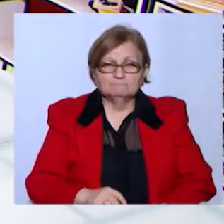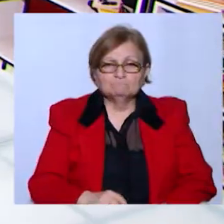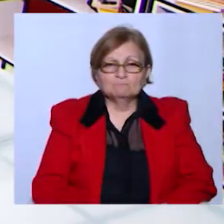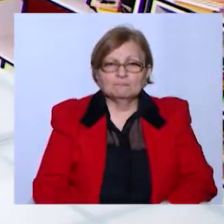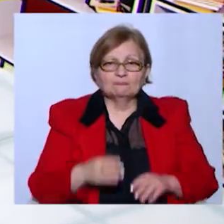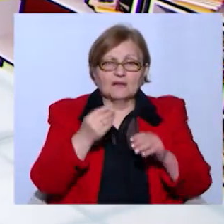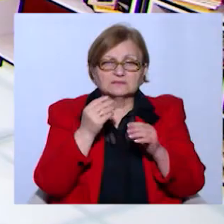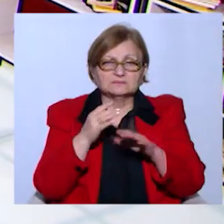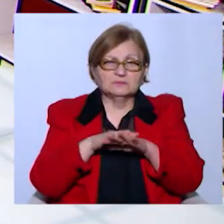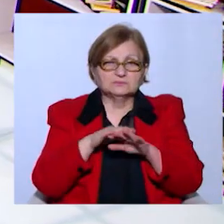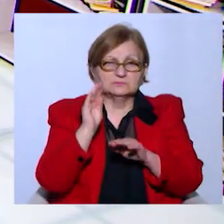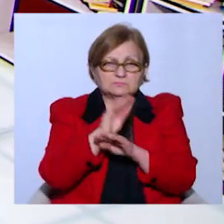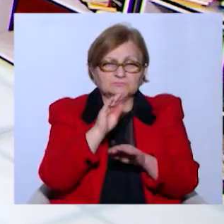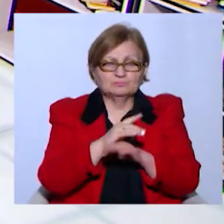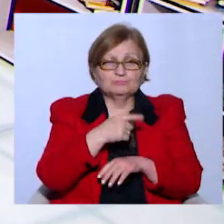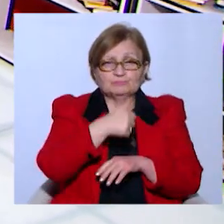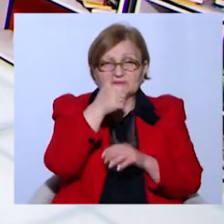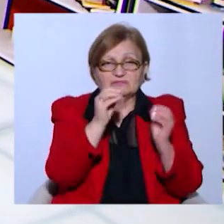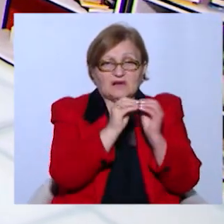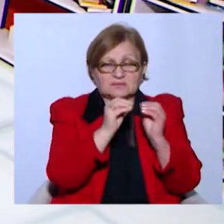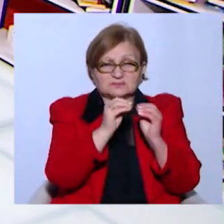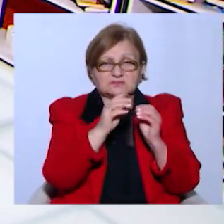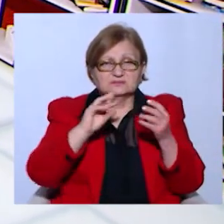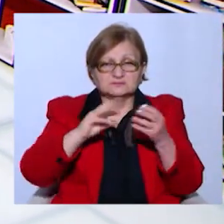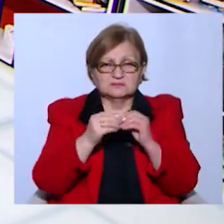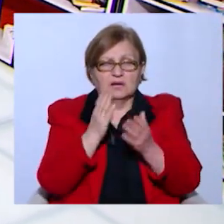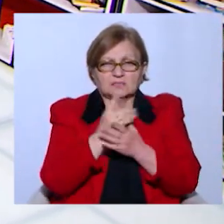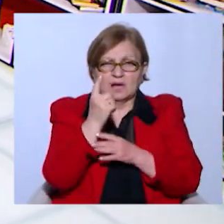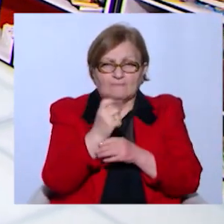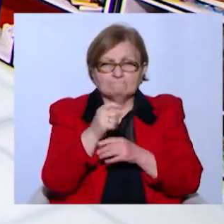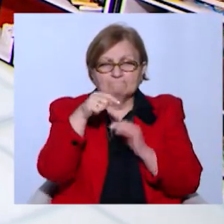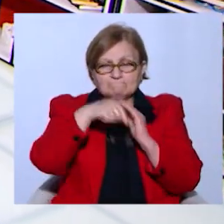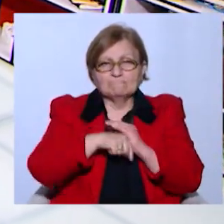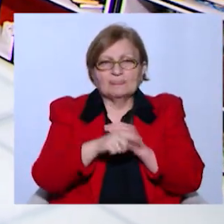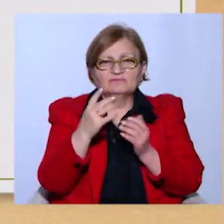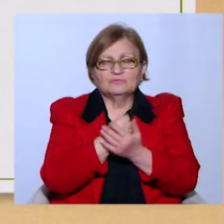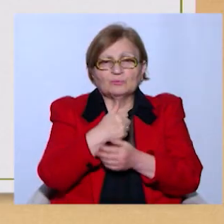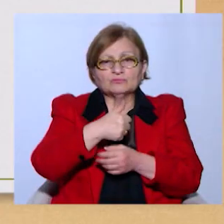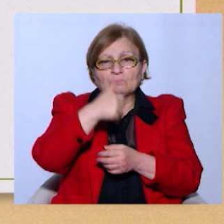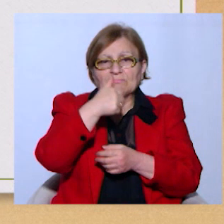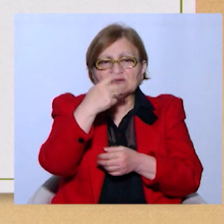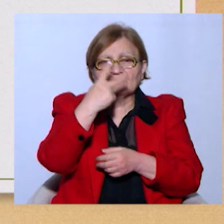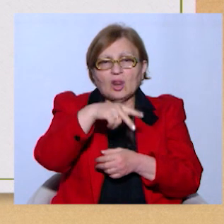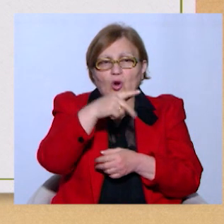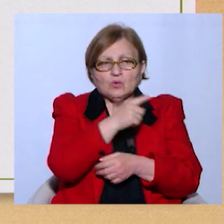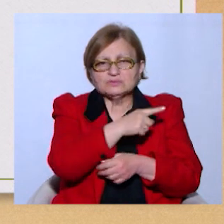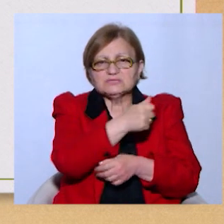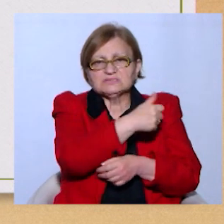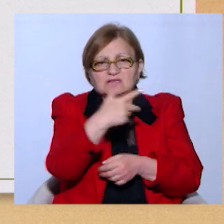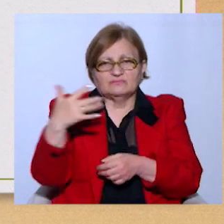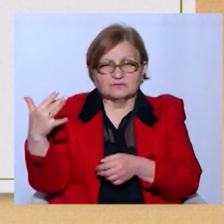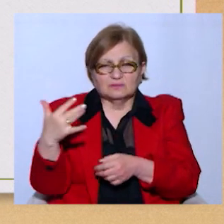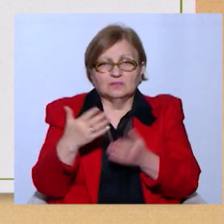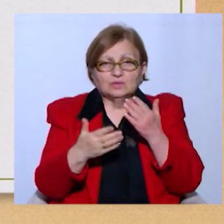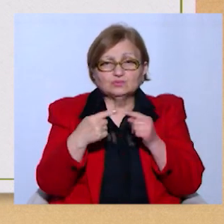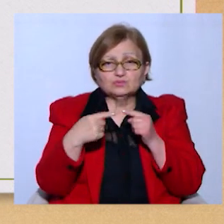არითმეტიკული პროგრესიის პირველი 10 წევრის ჯამია 100, იპოვეთ ამ არითმეტიკული პროგრესიის პირველი 20 წევრის ჯამი თუ პროგრესიის